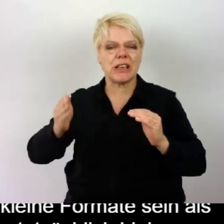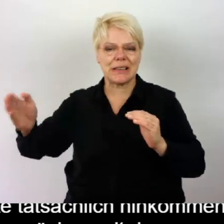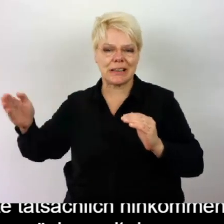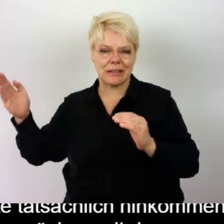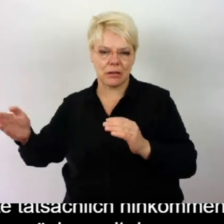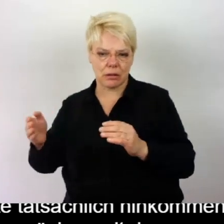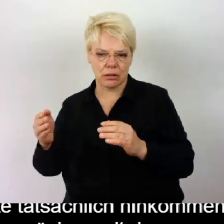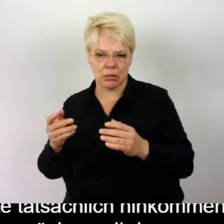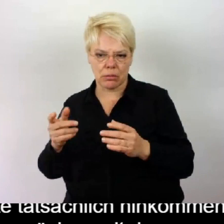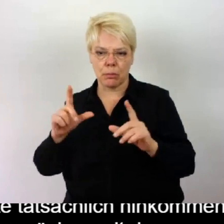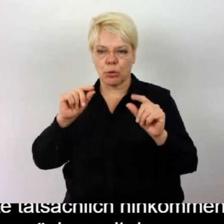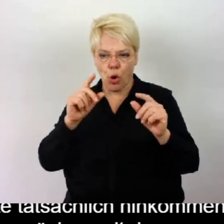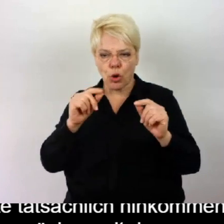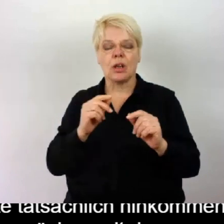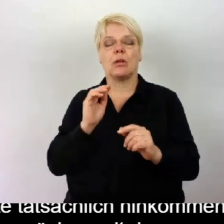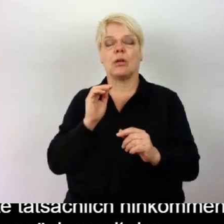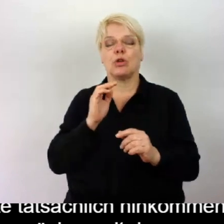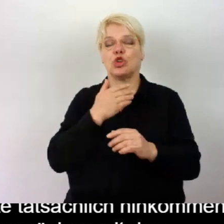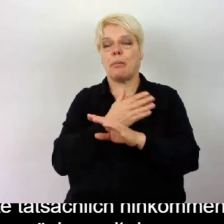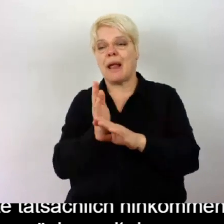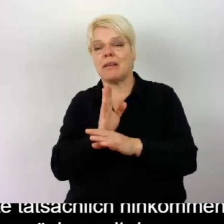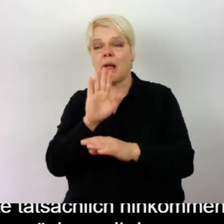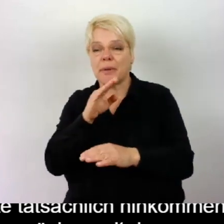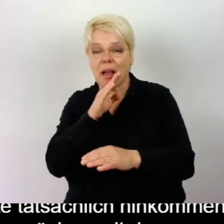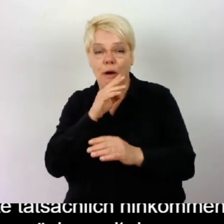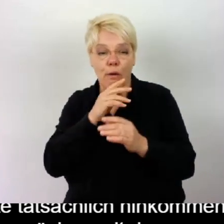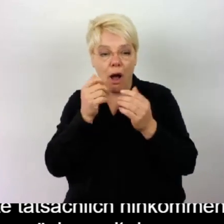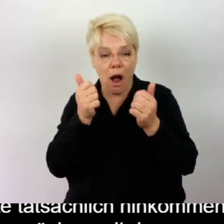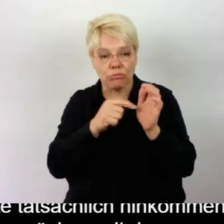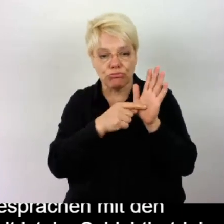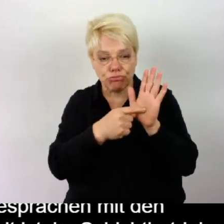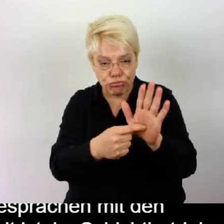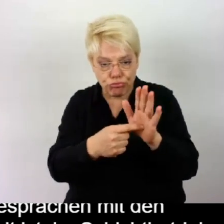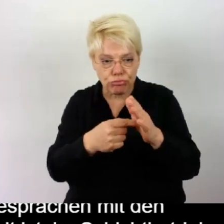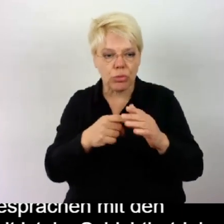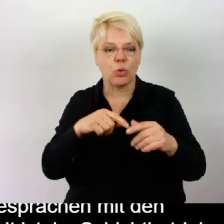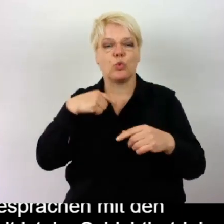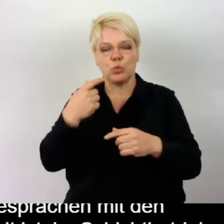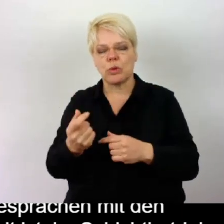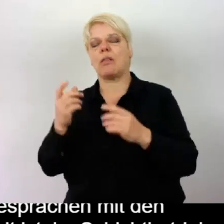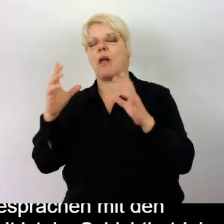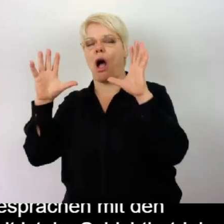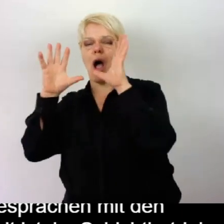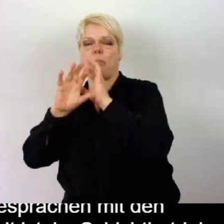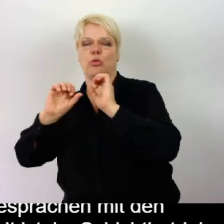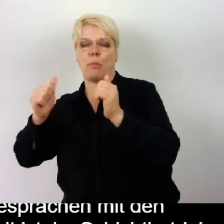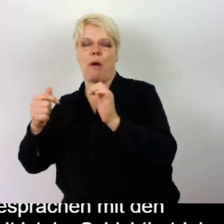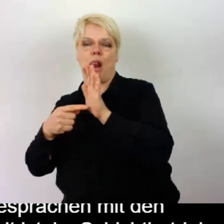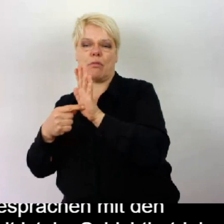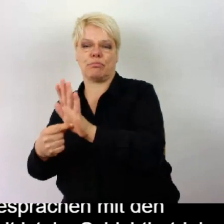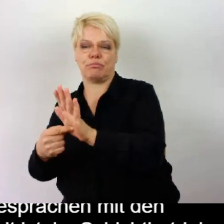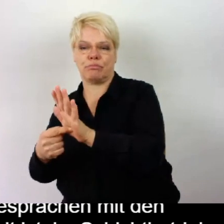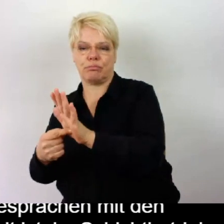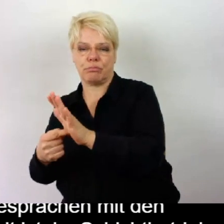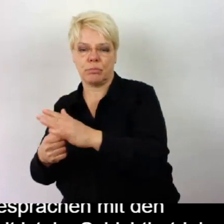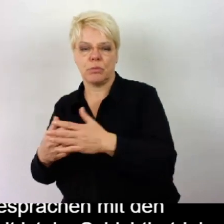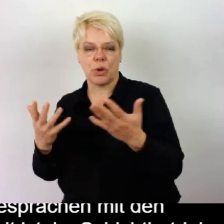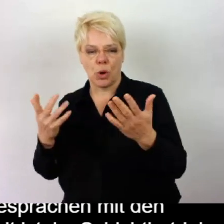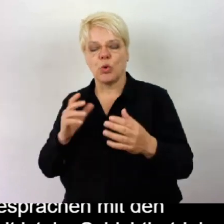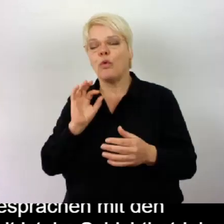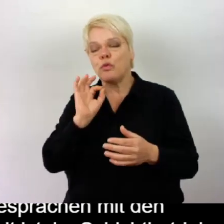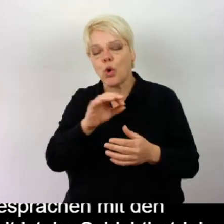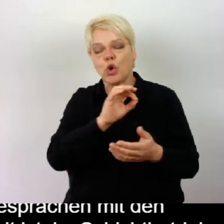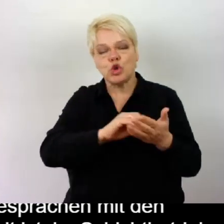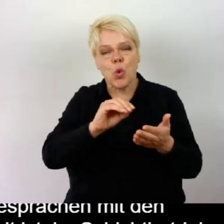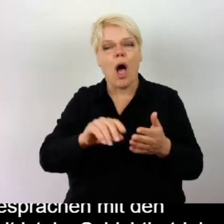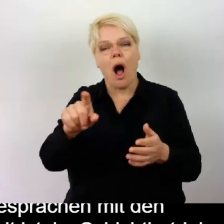sein und das müssen wir eben aus den jeweiligen Formaten selber beurteilen. Und das ist eine Frage, die wir heute noch eben auf Ebene der Kulturminister noch mal